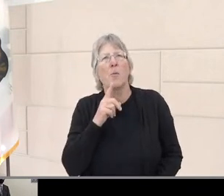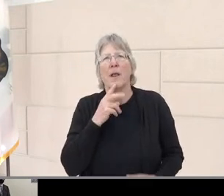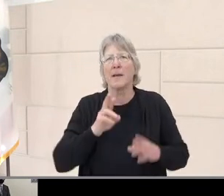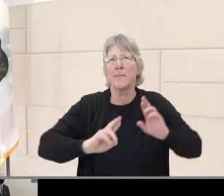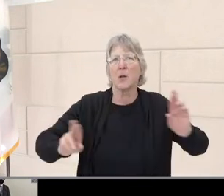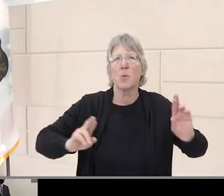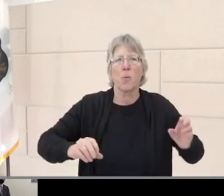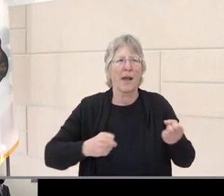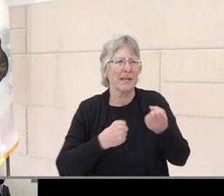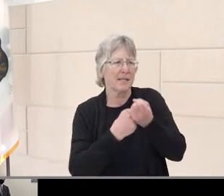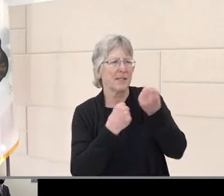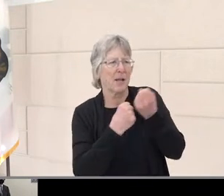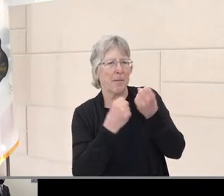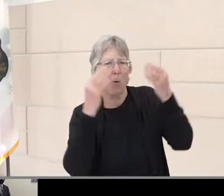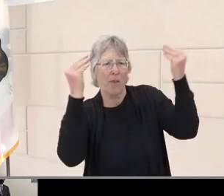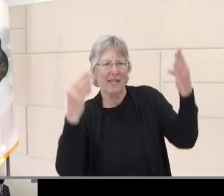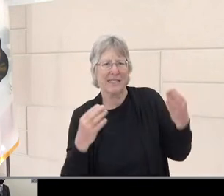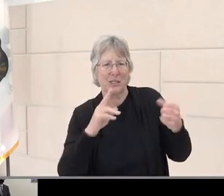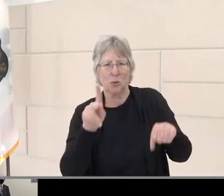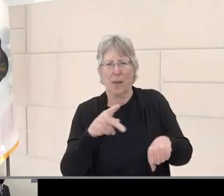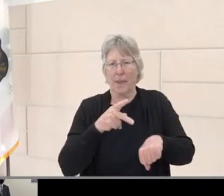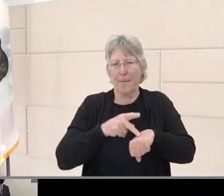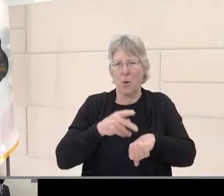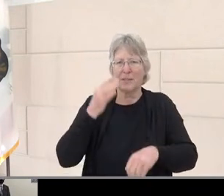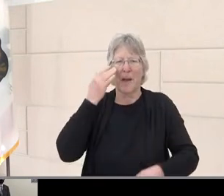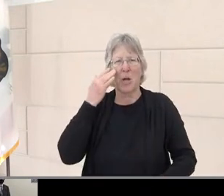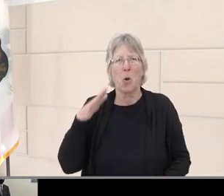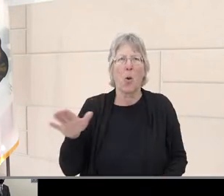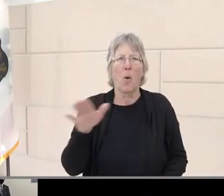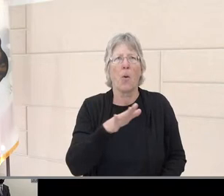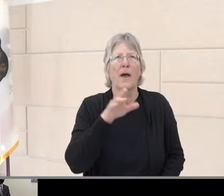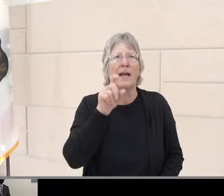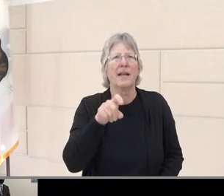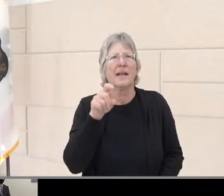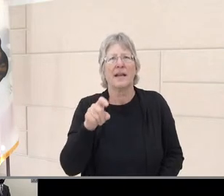វិធី CEO ដើម្បីគ្រប់គ្រងដល់គ្រូបង្រៀននិងនាយកសាលារៀន